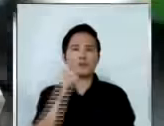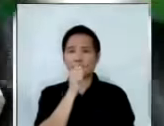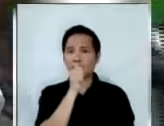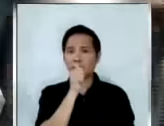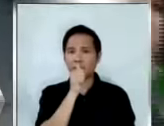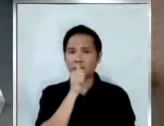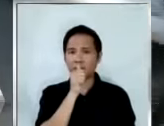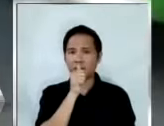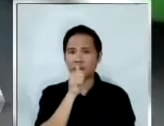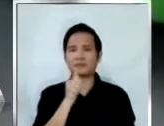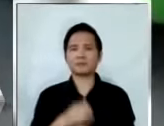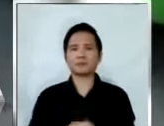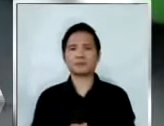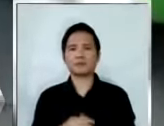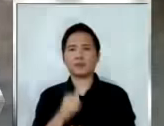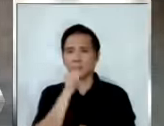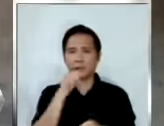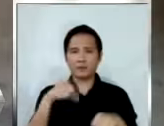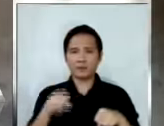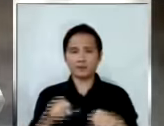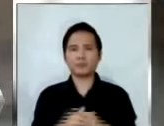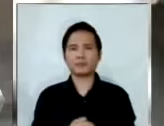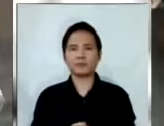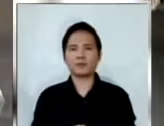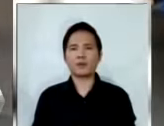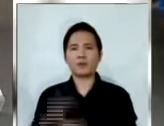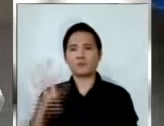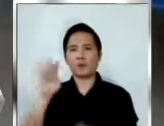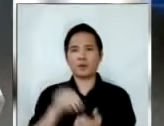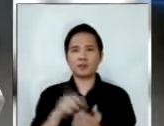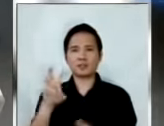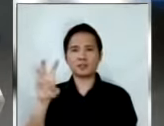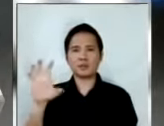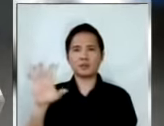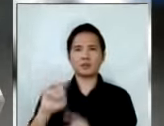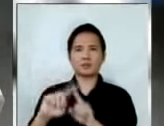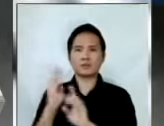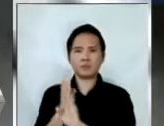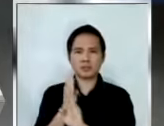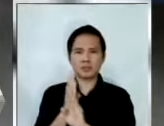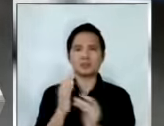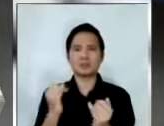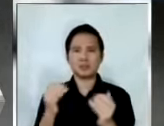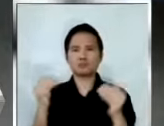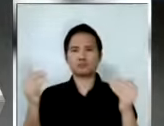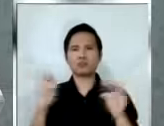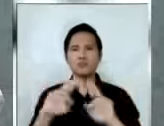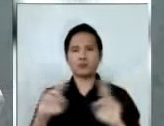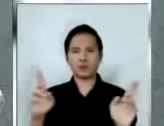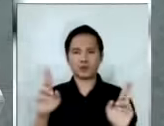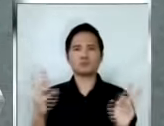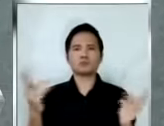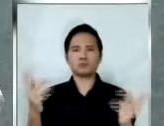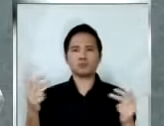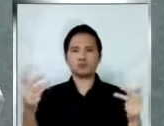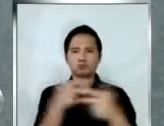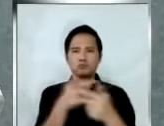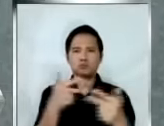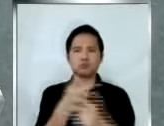ang 4,600 buses na magseserbisyo sa mga pasahero na hirap pa rin sa masasakyan. Lalo't di